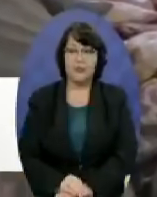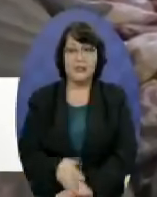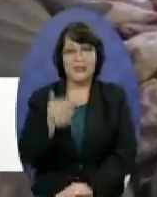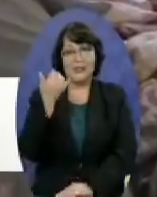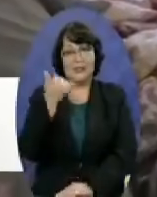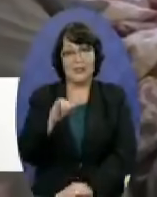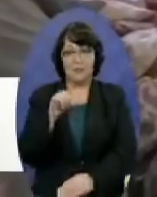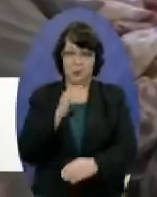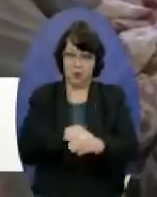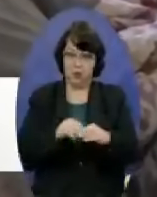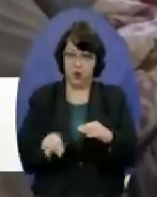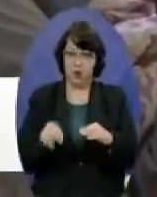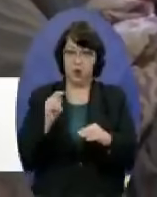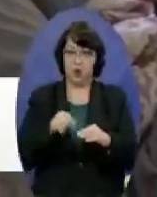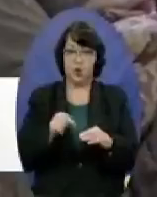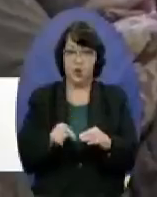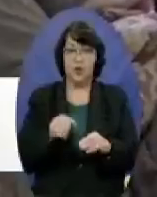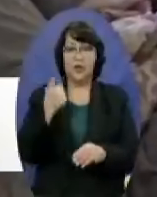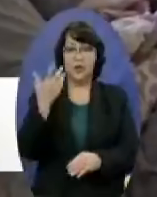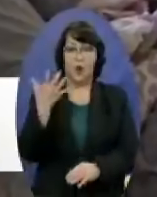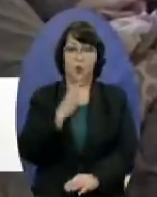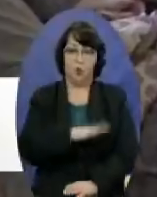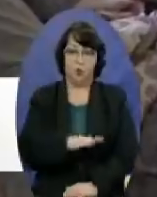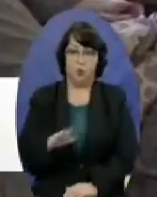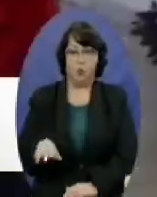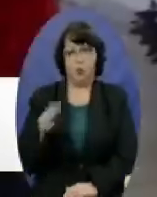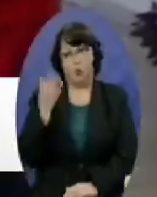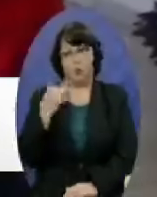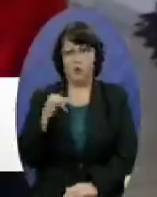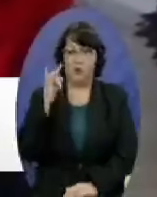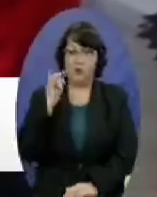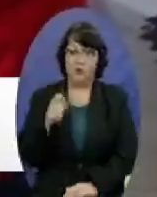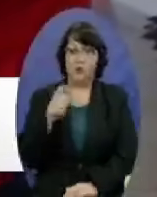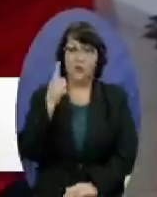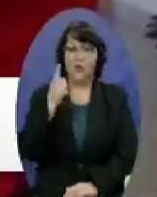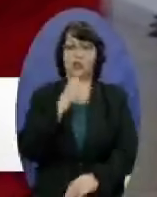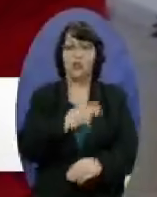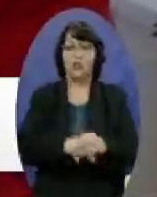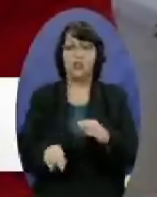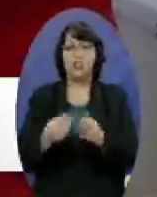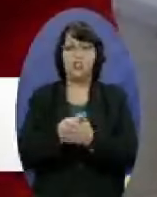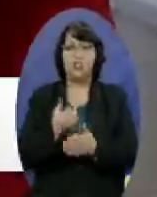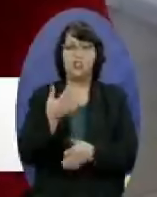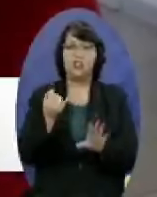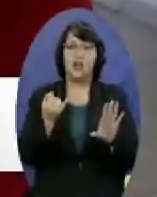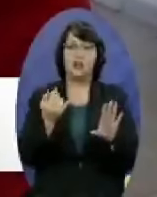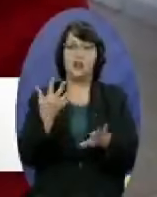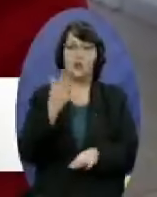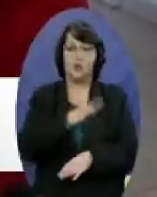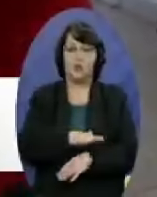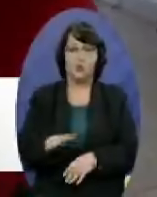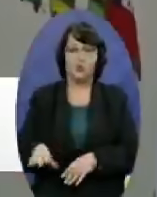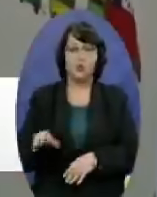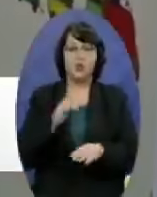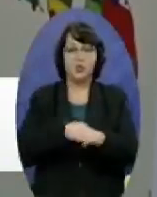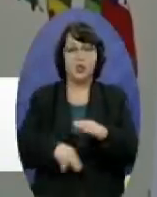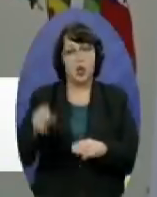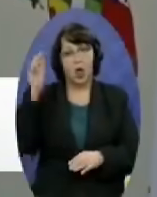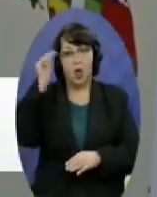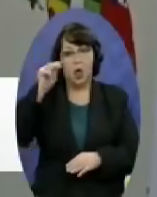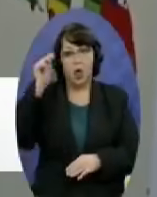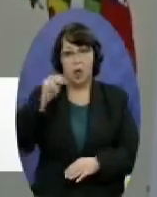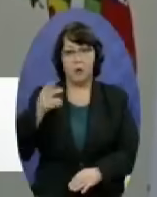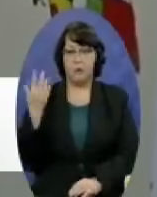Зарим цэцэрлэгт бол 5 хүүхэдтэй, хамгийн ихтэй нэг цэцэрлэг 65 хүүхэдтэй ийм л байдлаар хичээлж байсан. Тийм